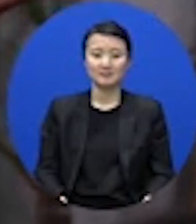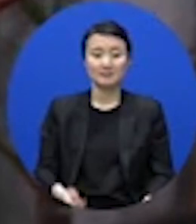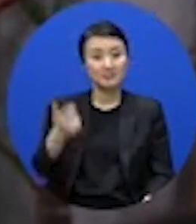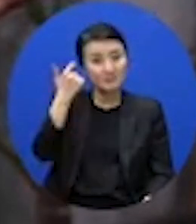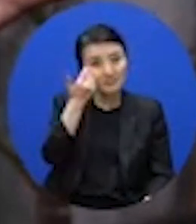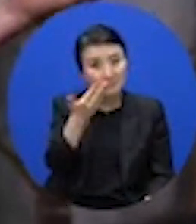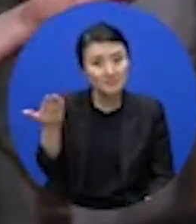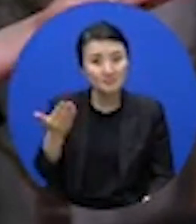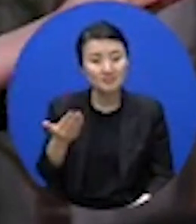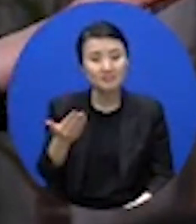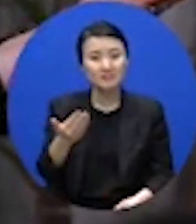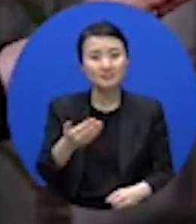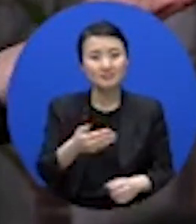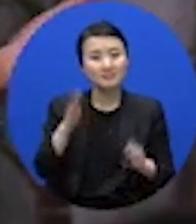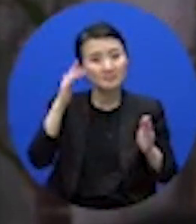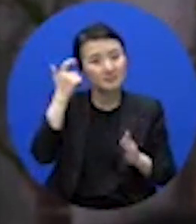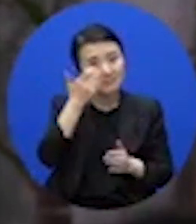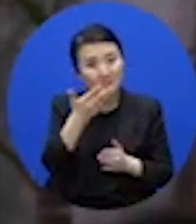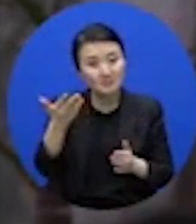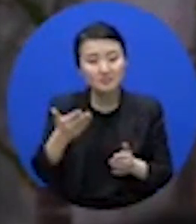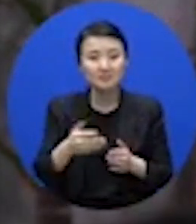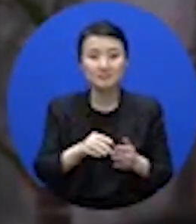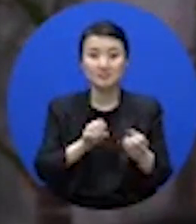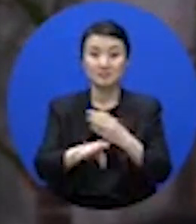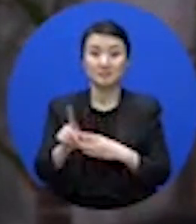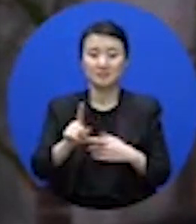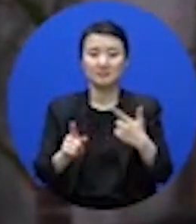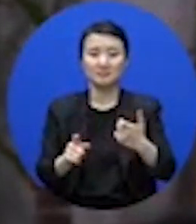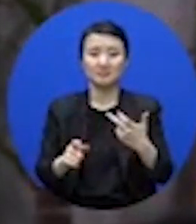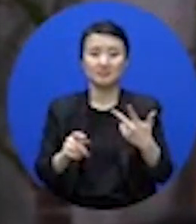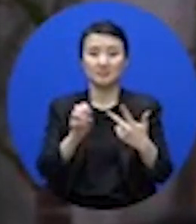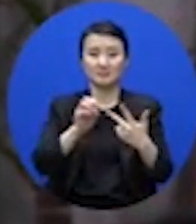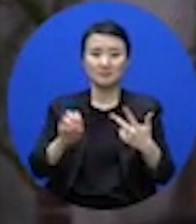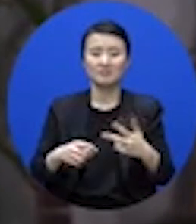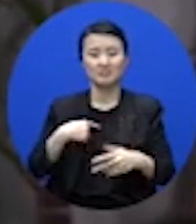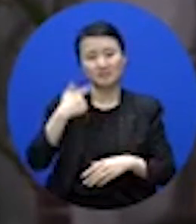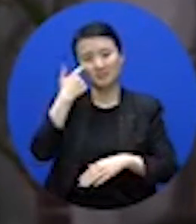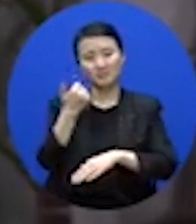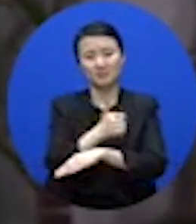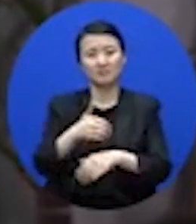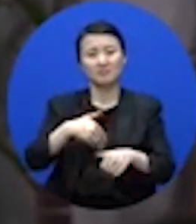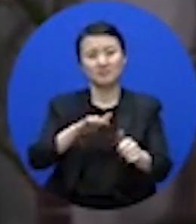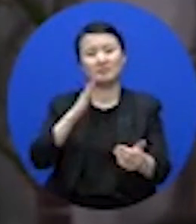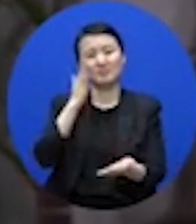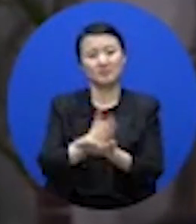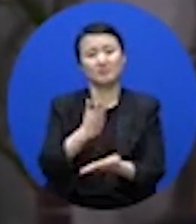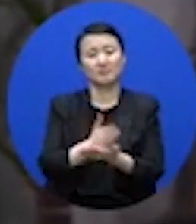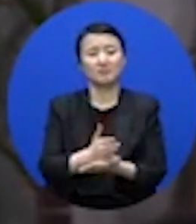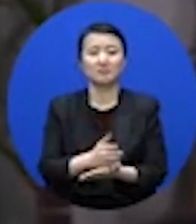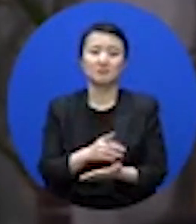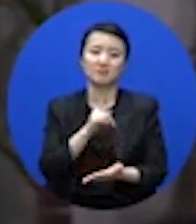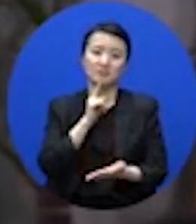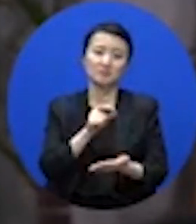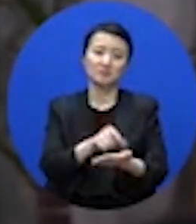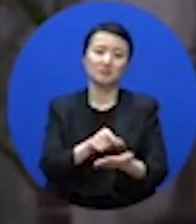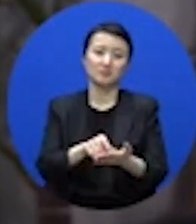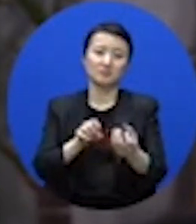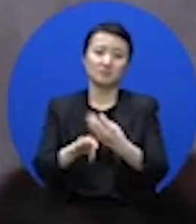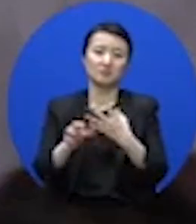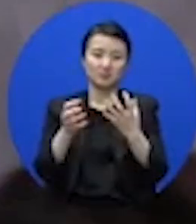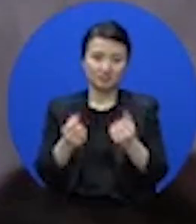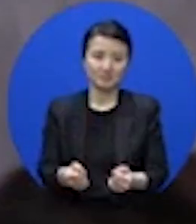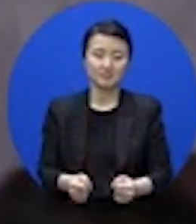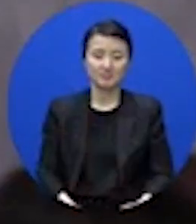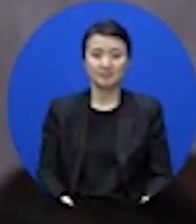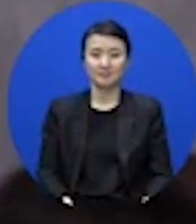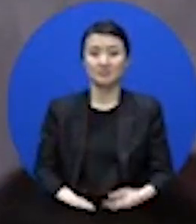설문조사에 학원 보내주지 말아주세요. 67%예요. 학원 안 가면 정말 좋겠대요. 자, 중고등학교 때는 어때요?